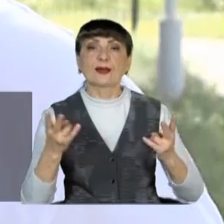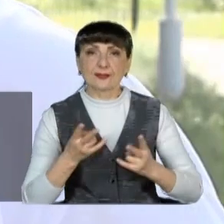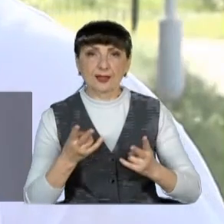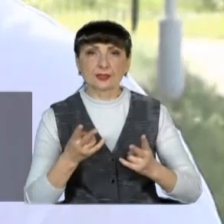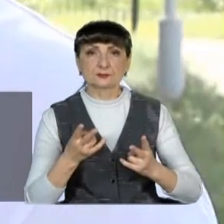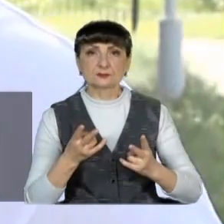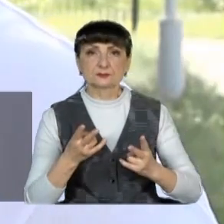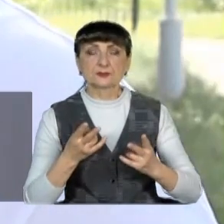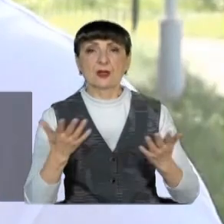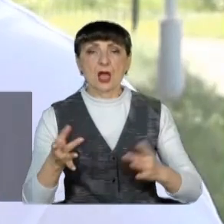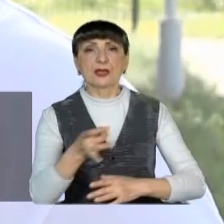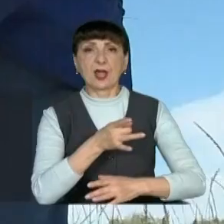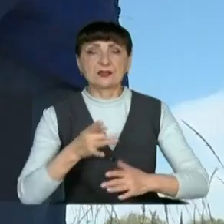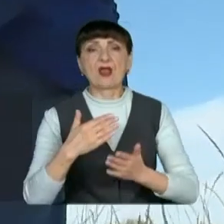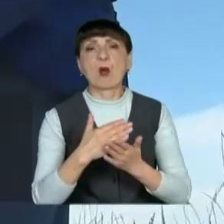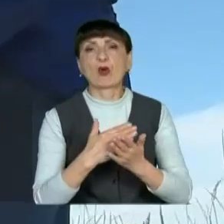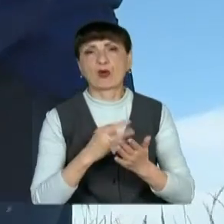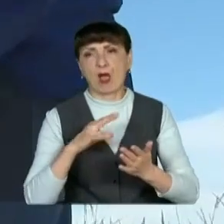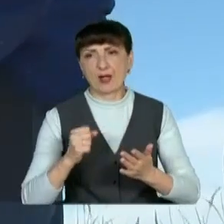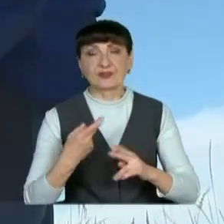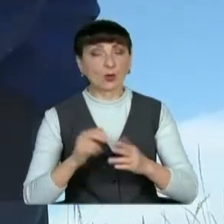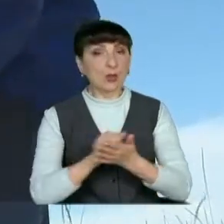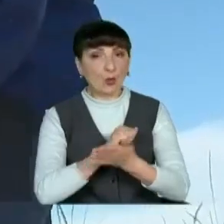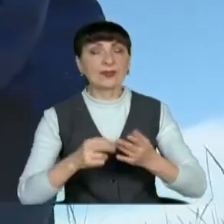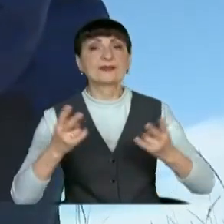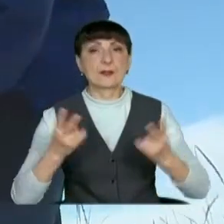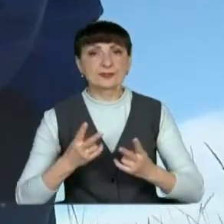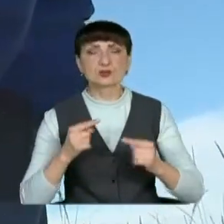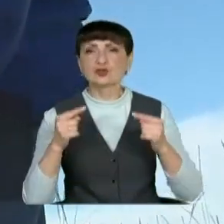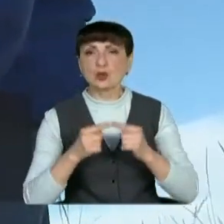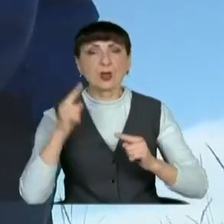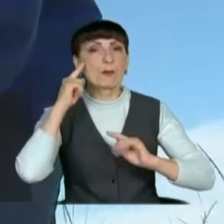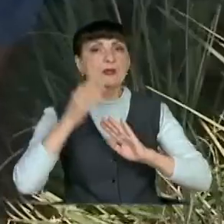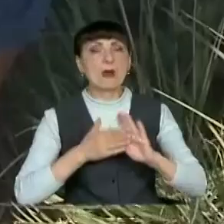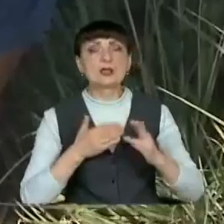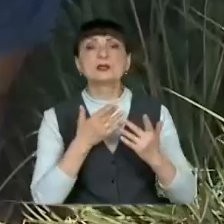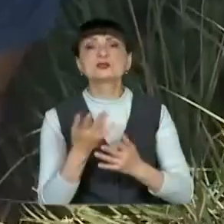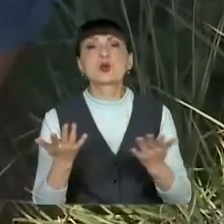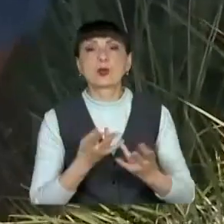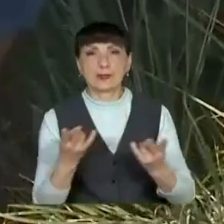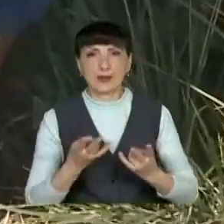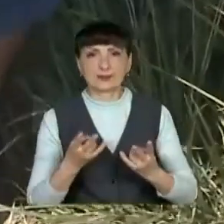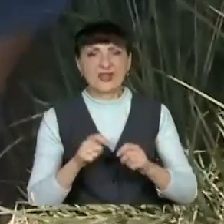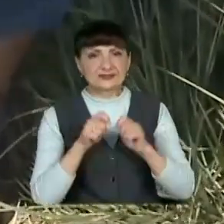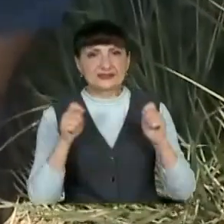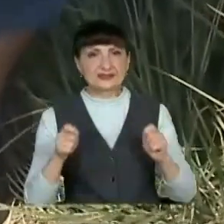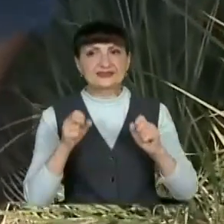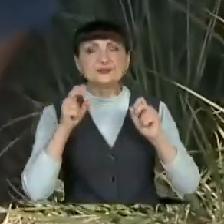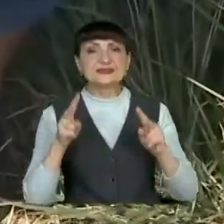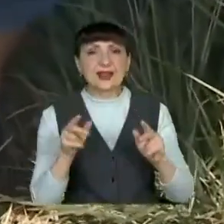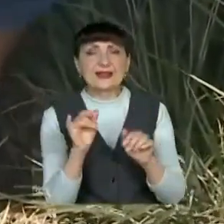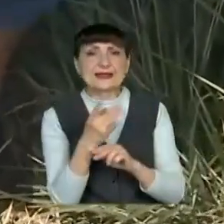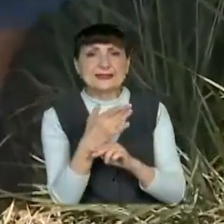же, региональная программа. Такой документ необходим, чтобы четко понимать спрос и предложение. Ведь создание маточного